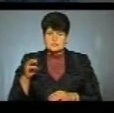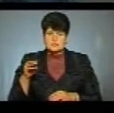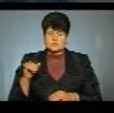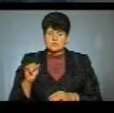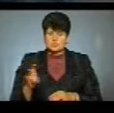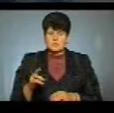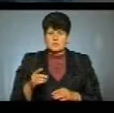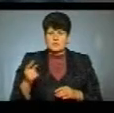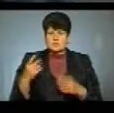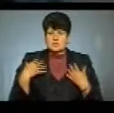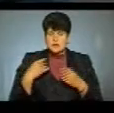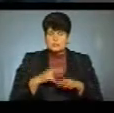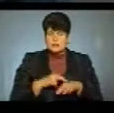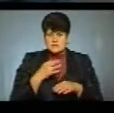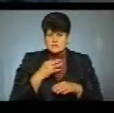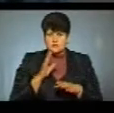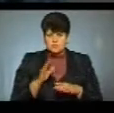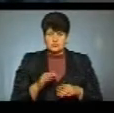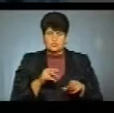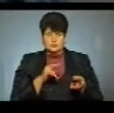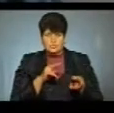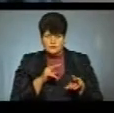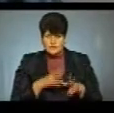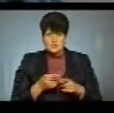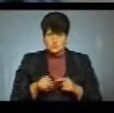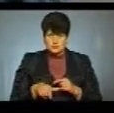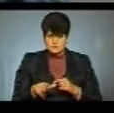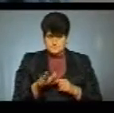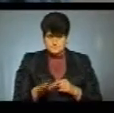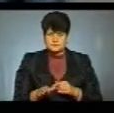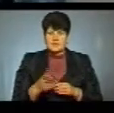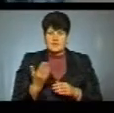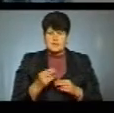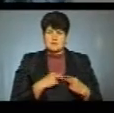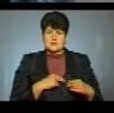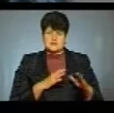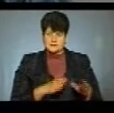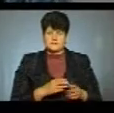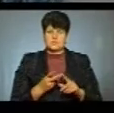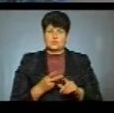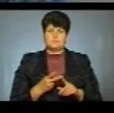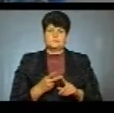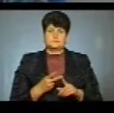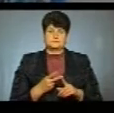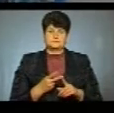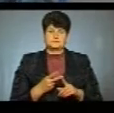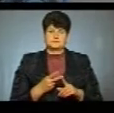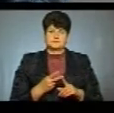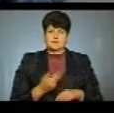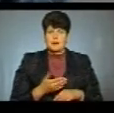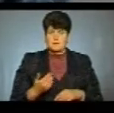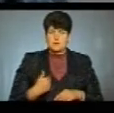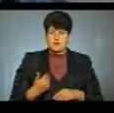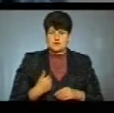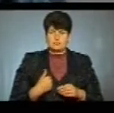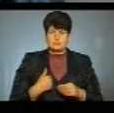поліції, перше, буду здійснювати контроль на даній ділянці дороги, їхні працівники. Друге, ми хочемо вийти